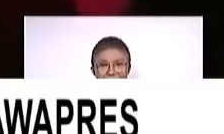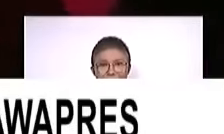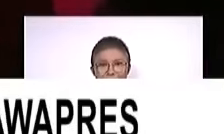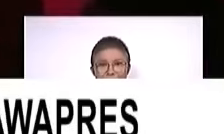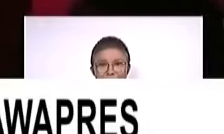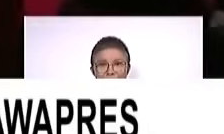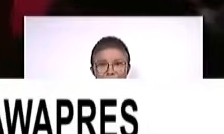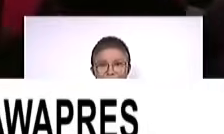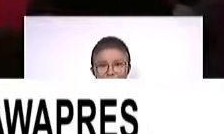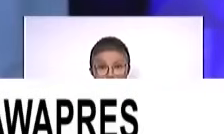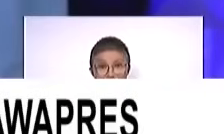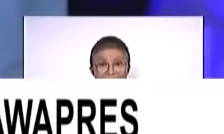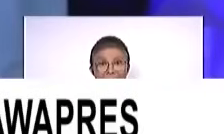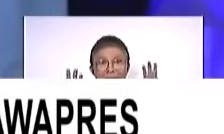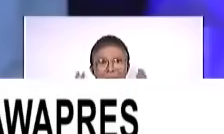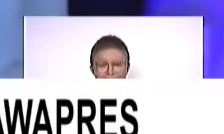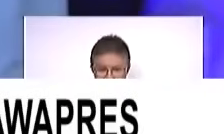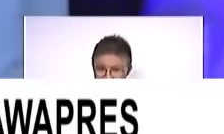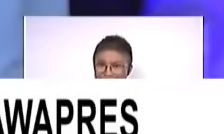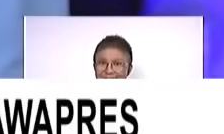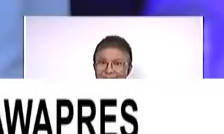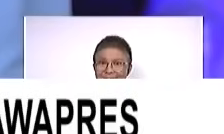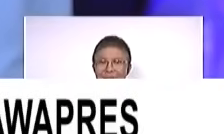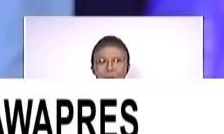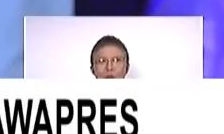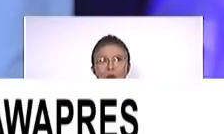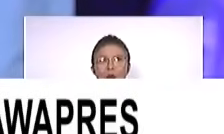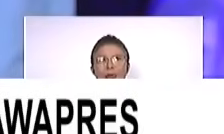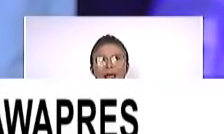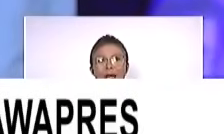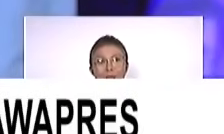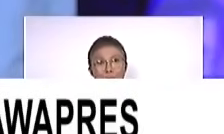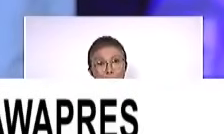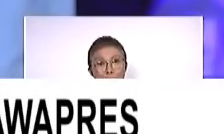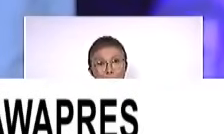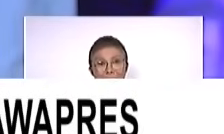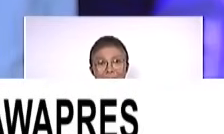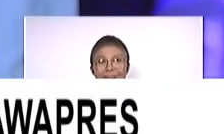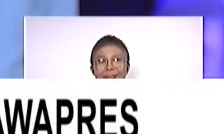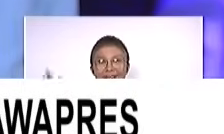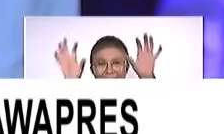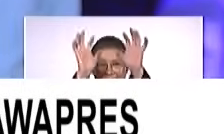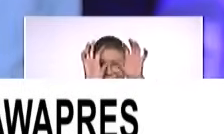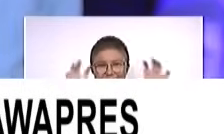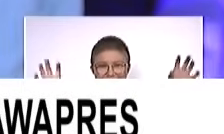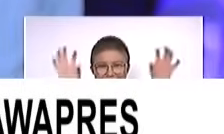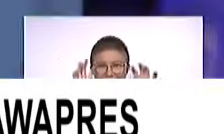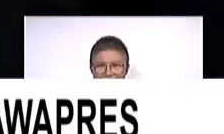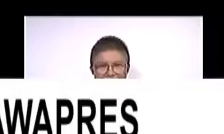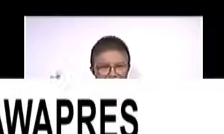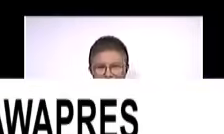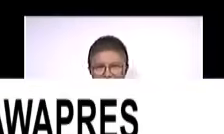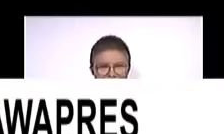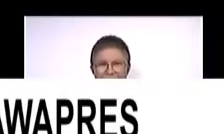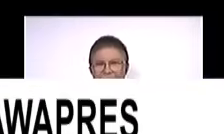karena ee Gibran banyak diragukan ya tetapi ya Katakanlah mampu mampu bersaing ya dengan e kandidat cawapres yang